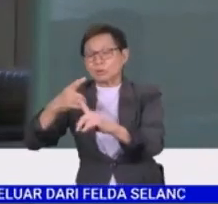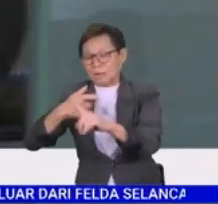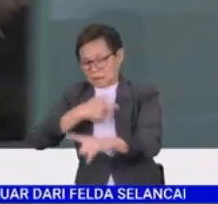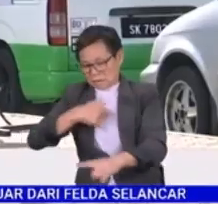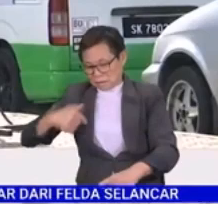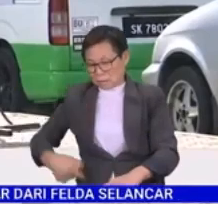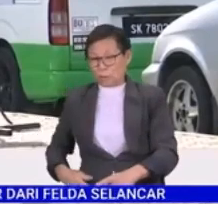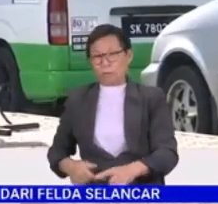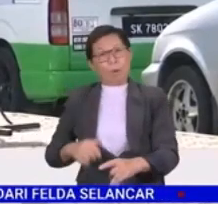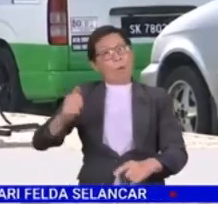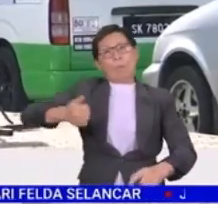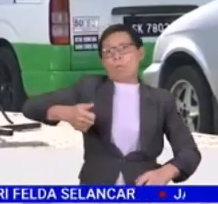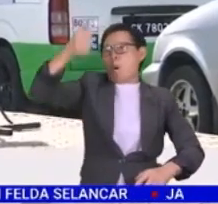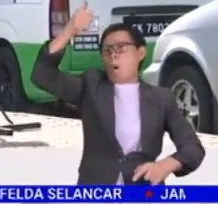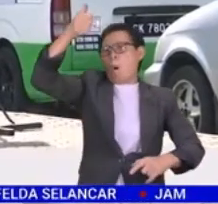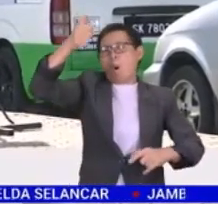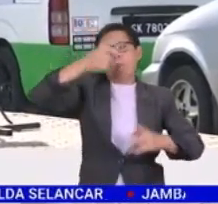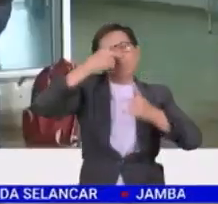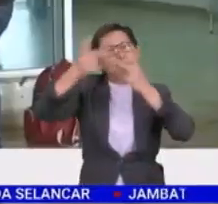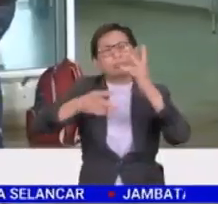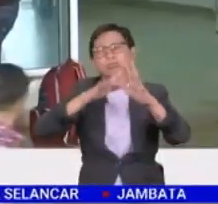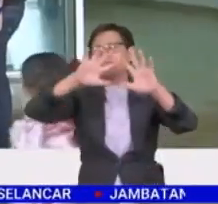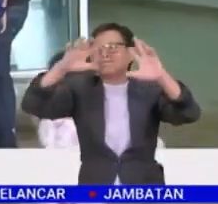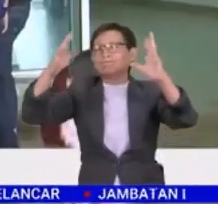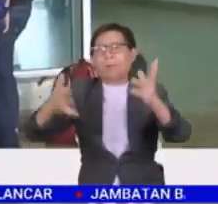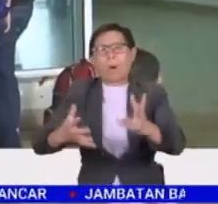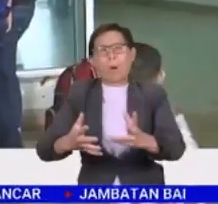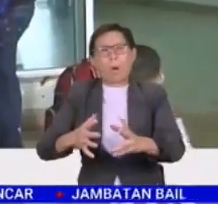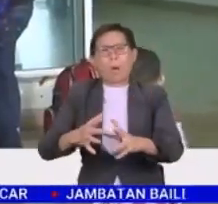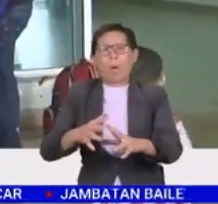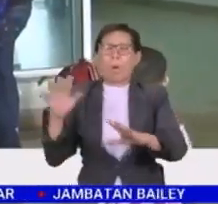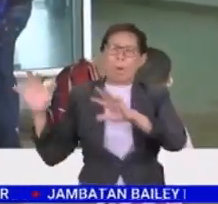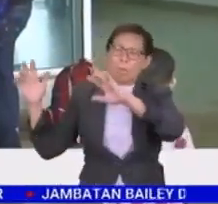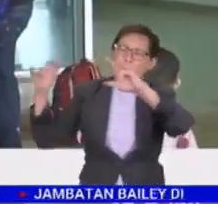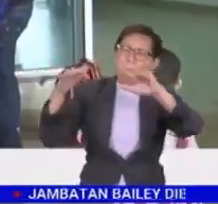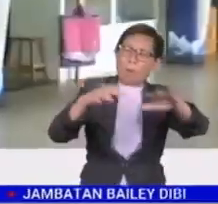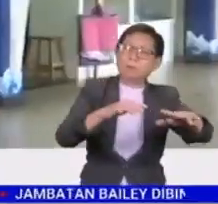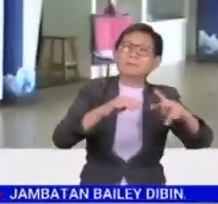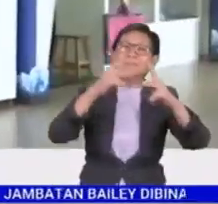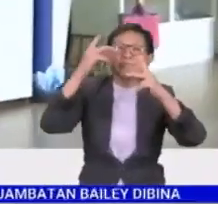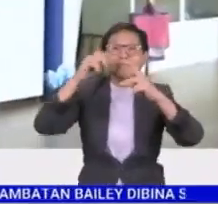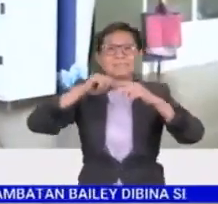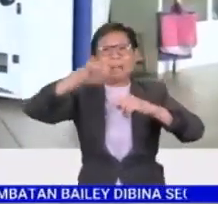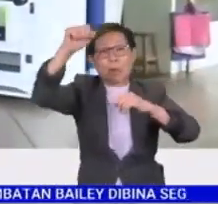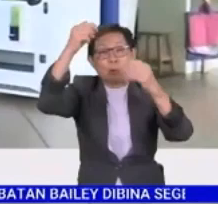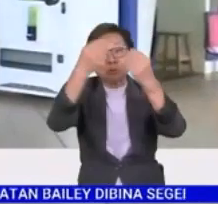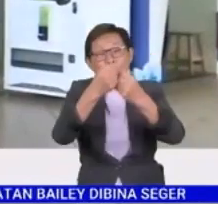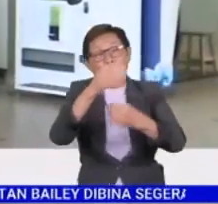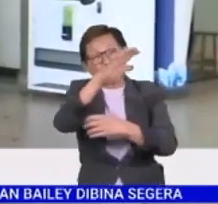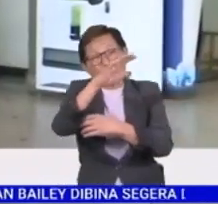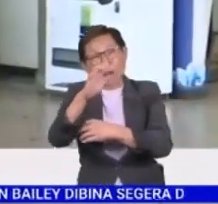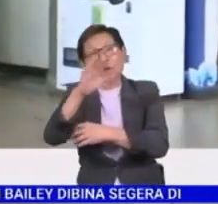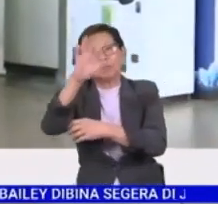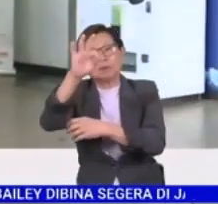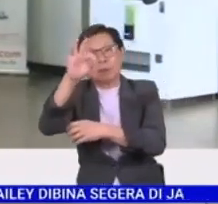negara China mendominasi senarai pelancong antara bangsa yang berkunjung ke sapa dengan jumlah